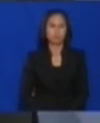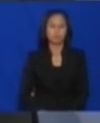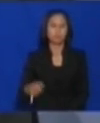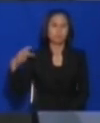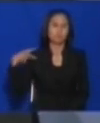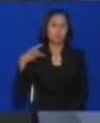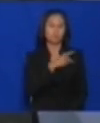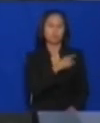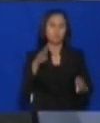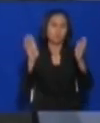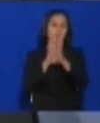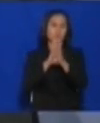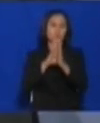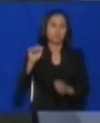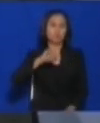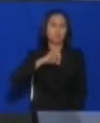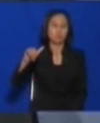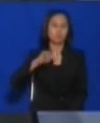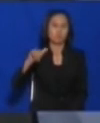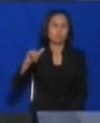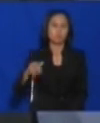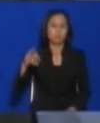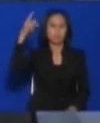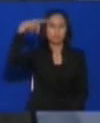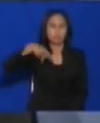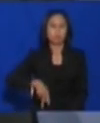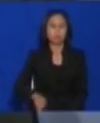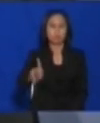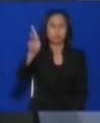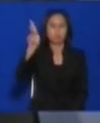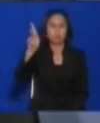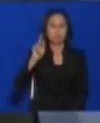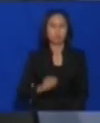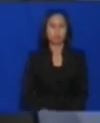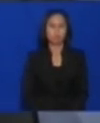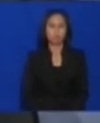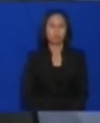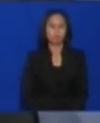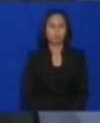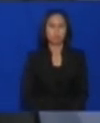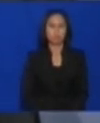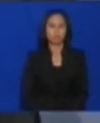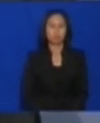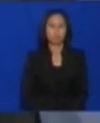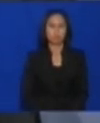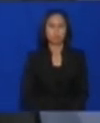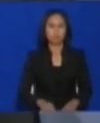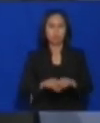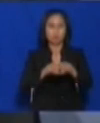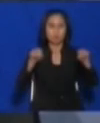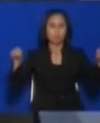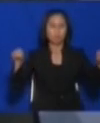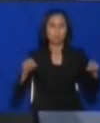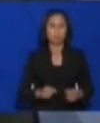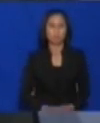partai Demokrat partai PAN Gerindra PKS ketiga telah sepakat untuk memutus rantai pimpinan kota yang Tegal yang